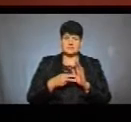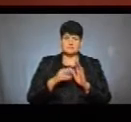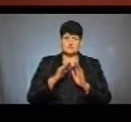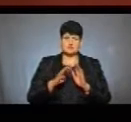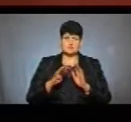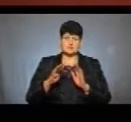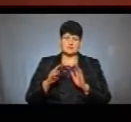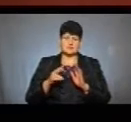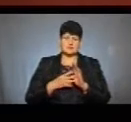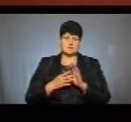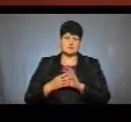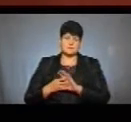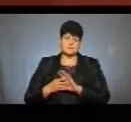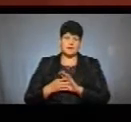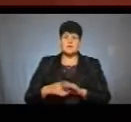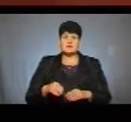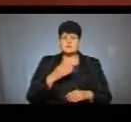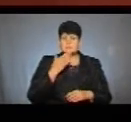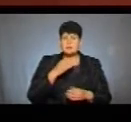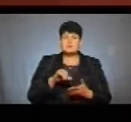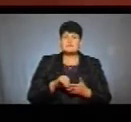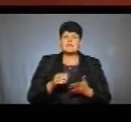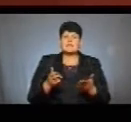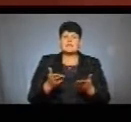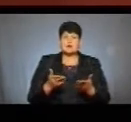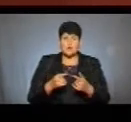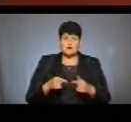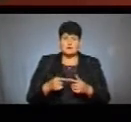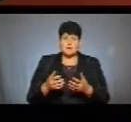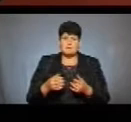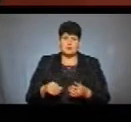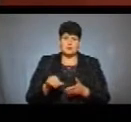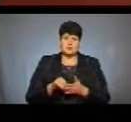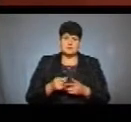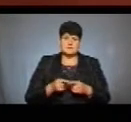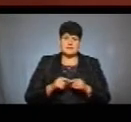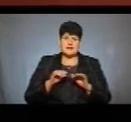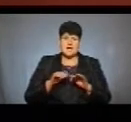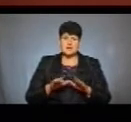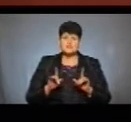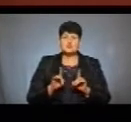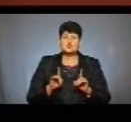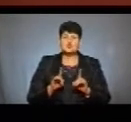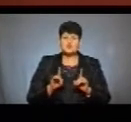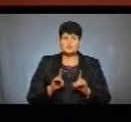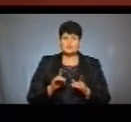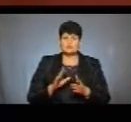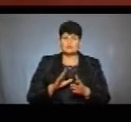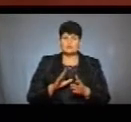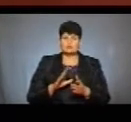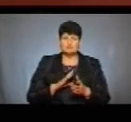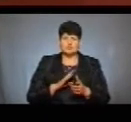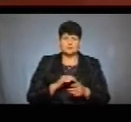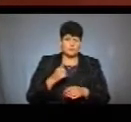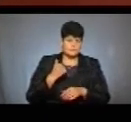098-49-27-499. Запитаю вас, представники яких організацій брали участь в цій акції, і що стало